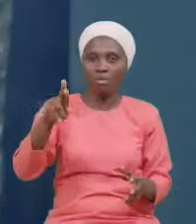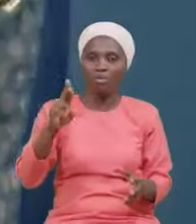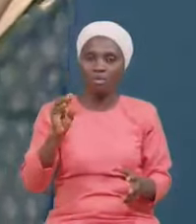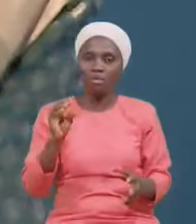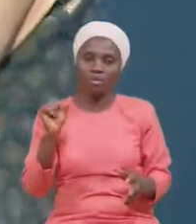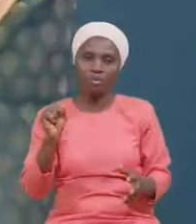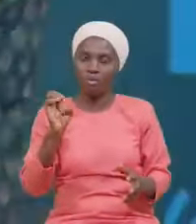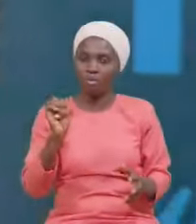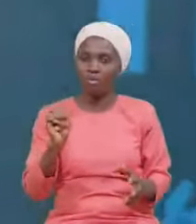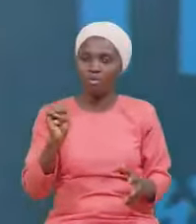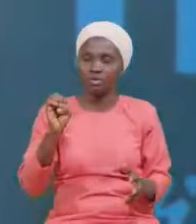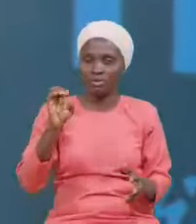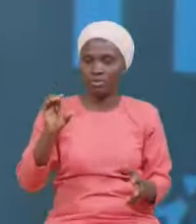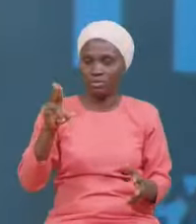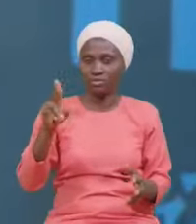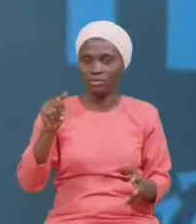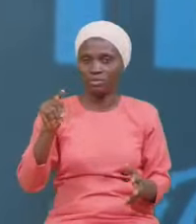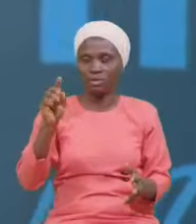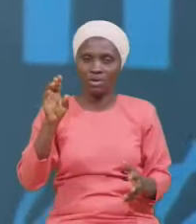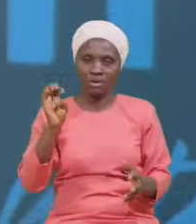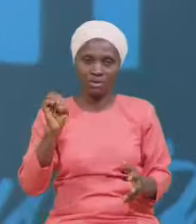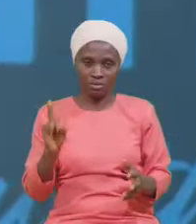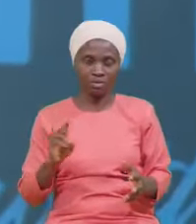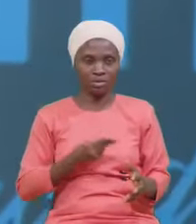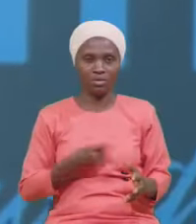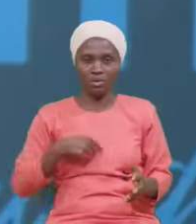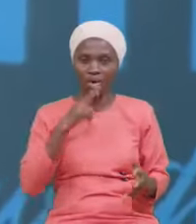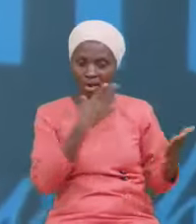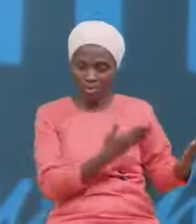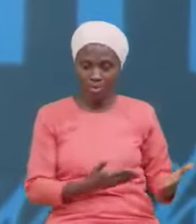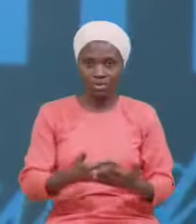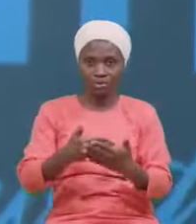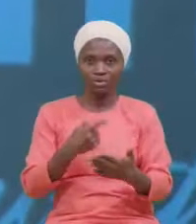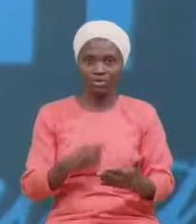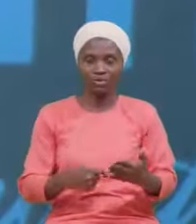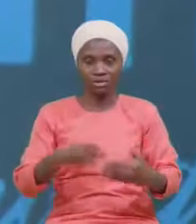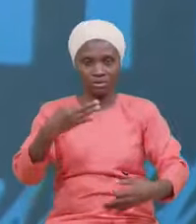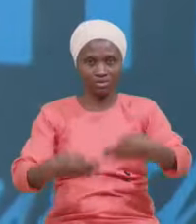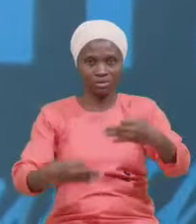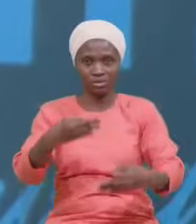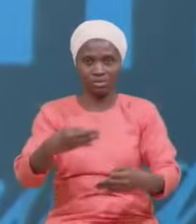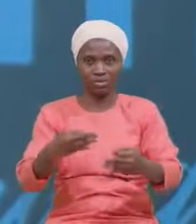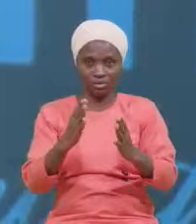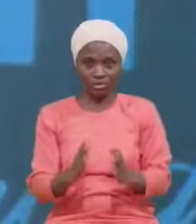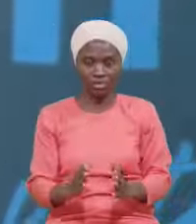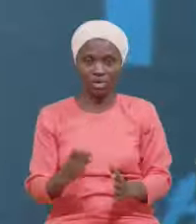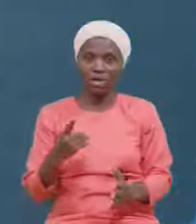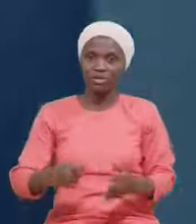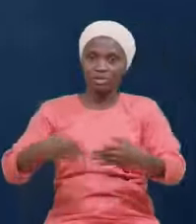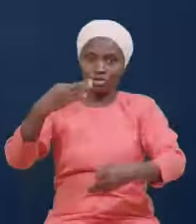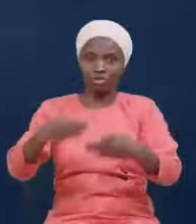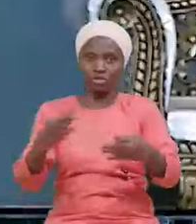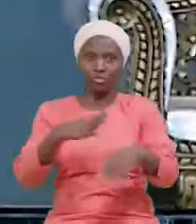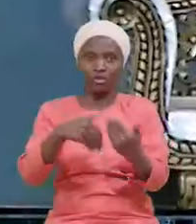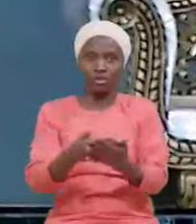వాదన ప్రయోగించాడు. We were brought before the judge. ఆ విధంగా న్యాయాధిపతి ముందుకు వచ్చేసాం. The judge of all the earth. ఆ యొక్క